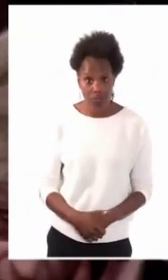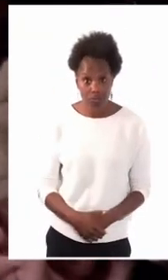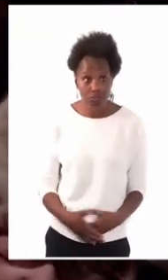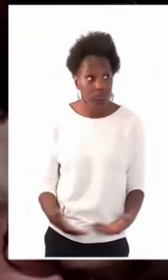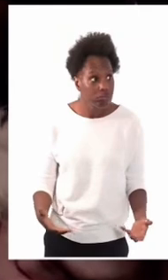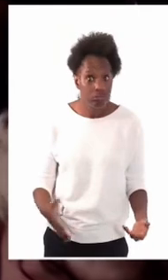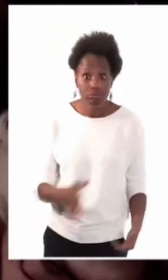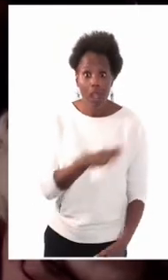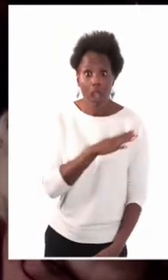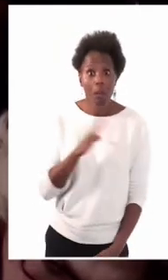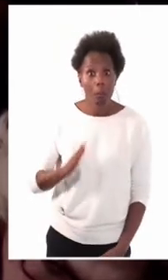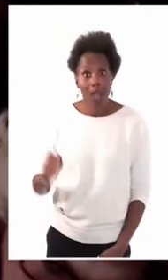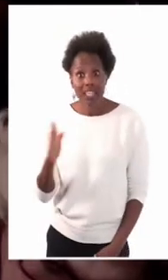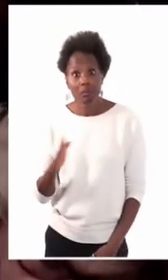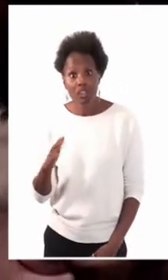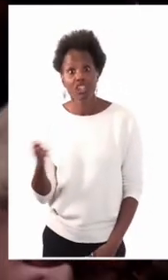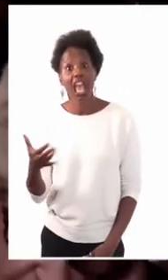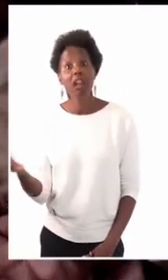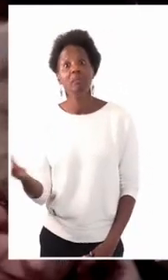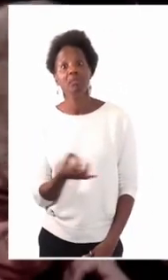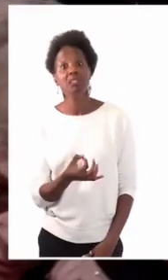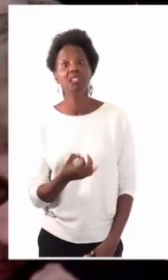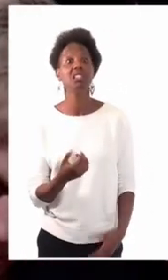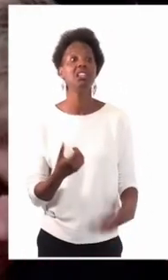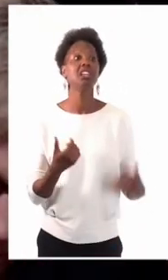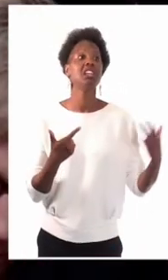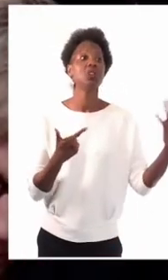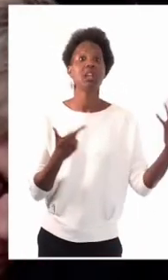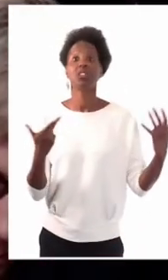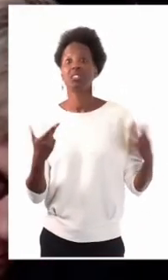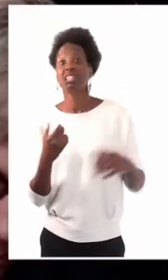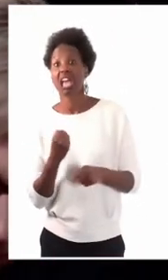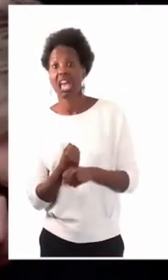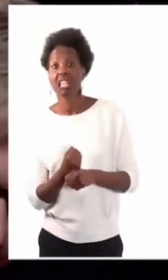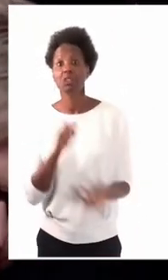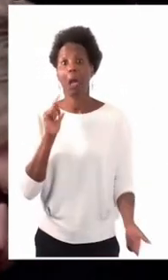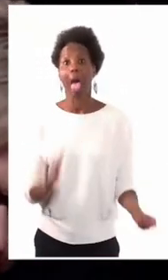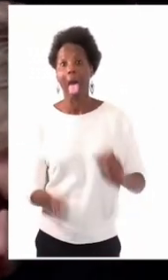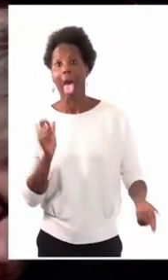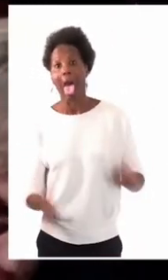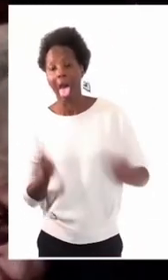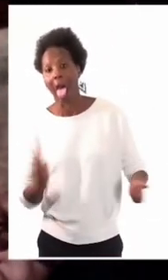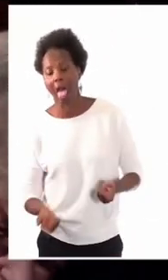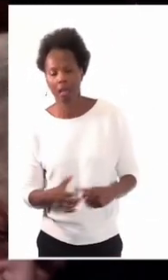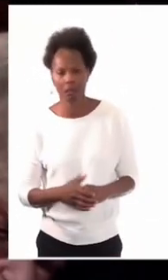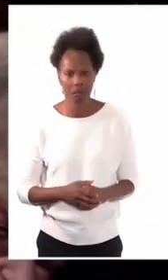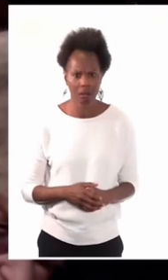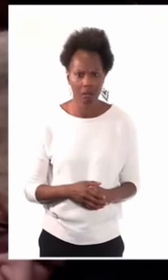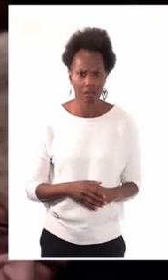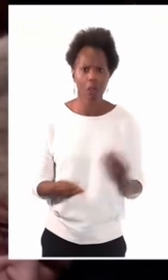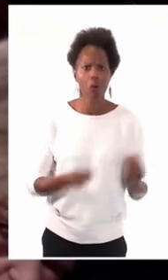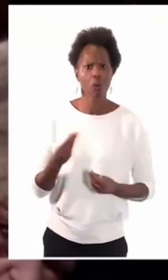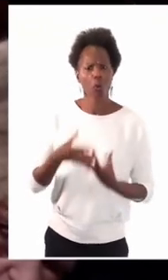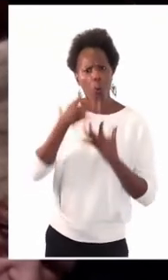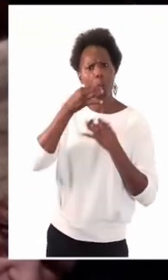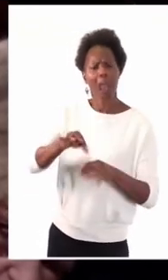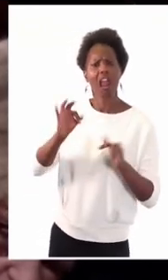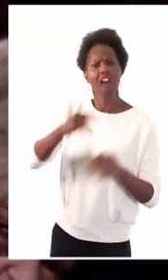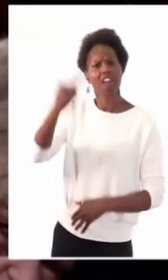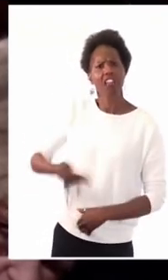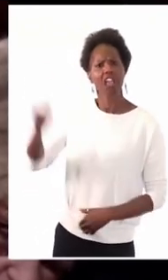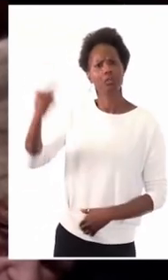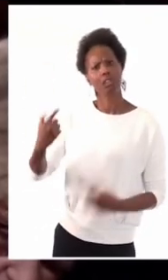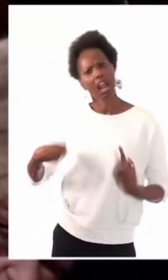Madame Bichet, je vais y revenir, qui a parlé de 73 années, sclérosées, etc. Ou bien en parlant du national, du gouvernement, du